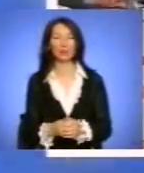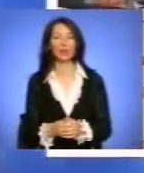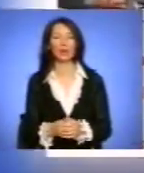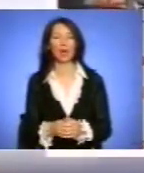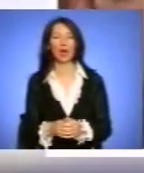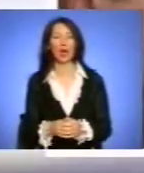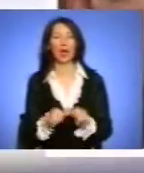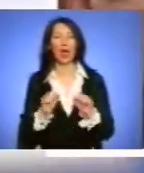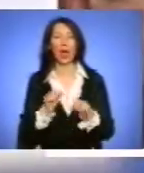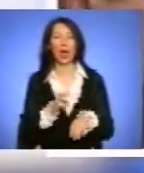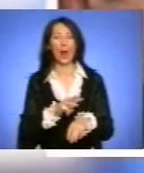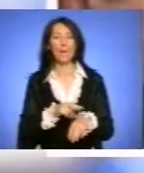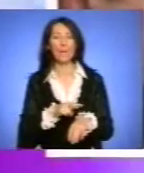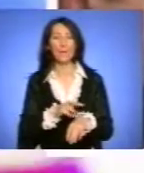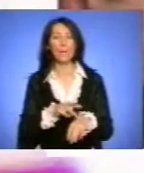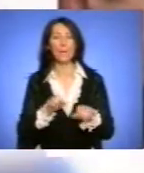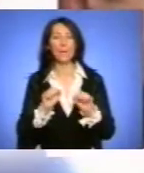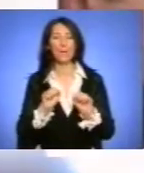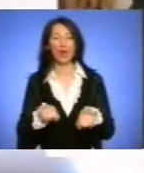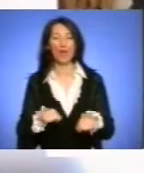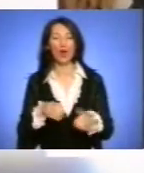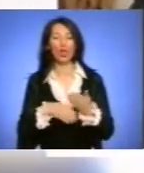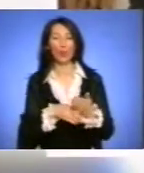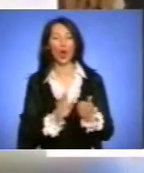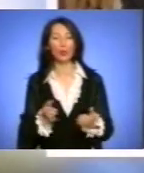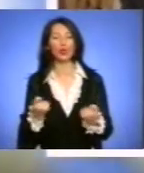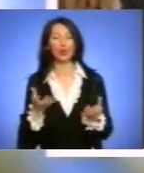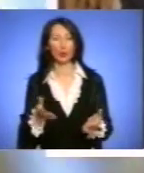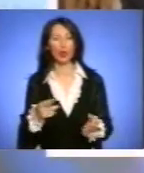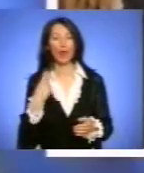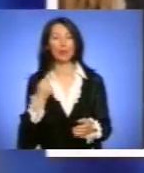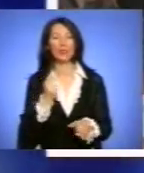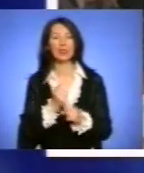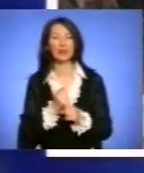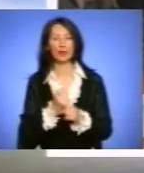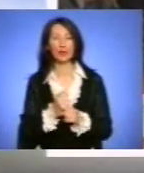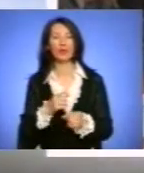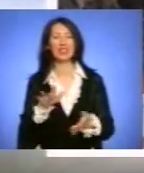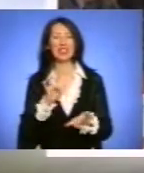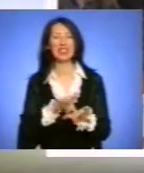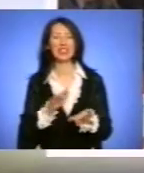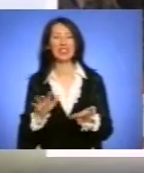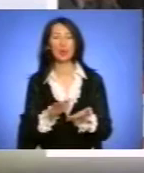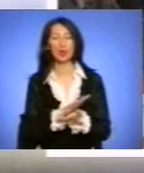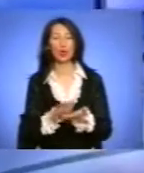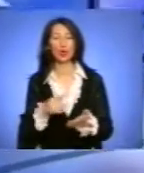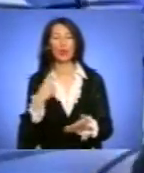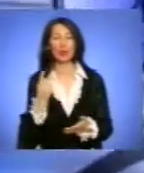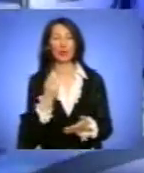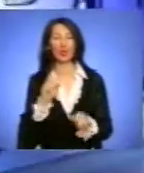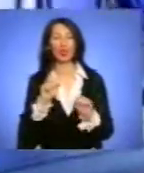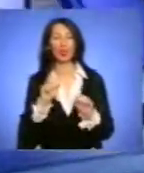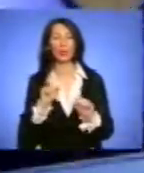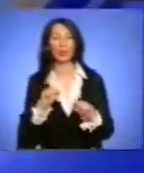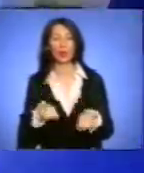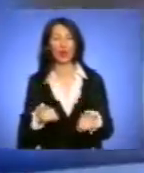Правова допомога у цьому році буде доступнішою. В області з 1 січня запрацював центр безкоштовної первинної правової допомоги.